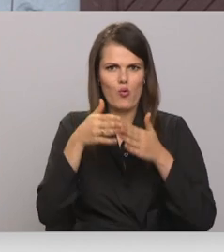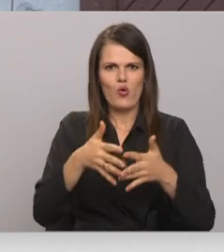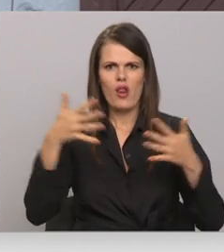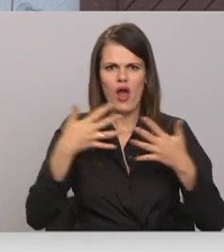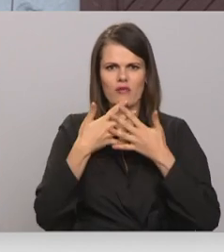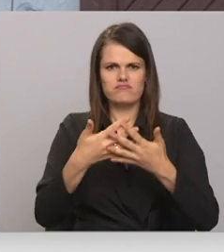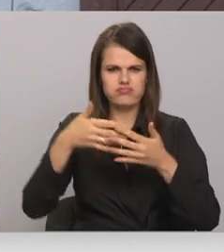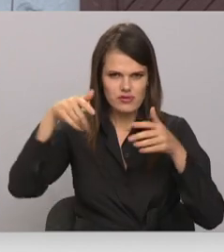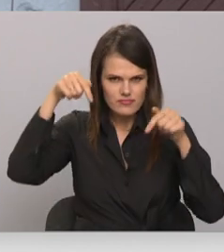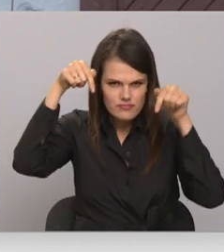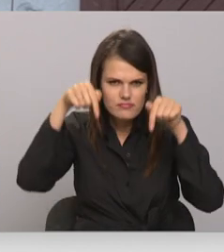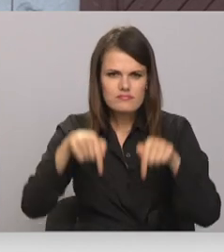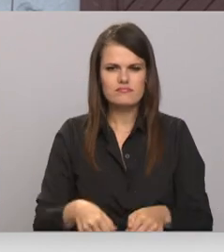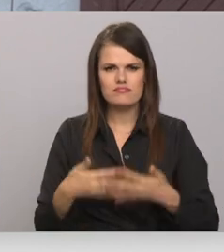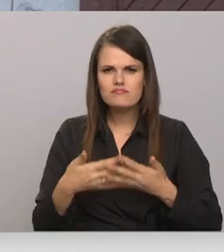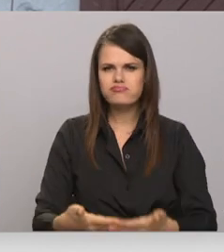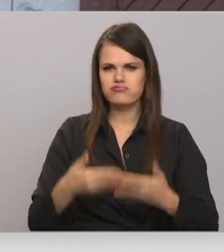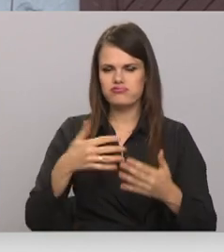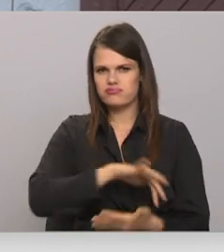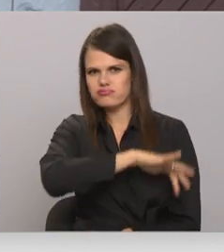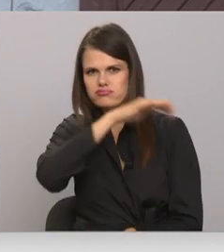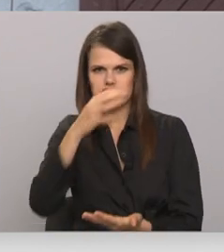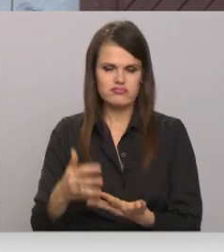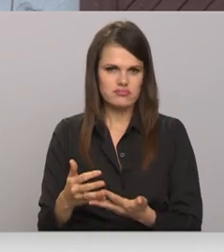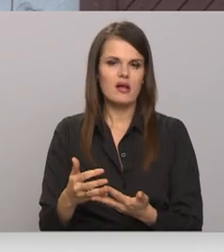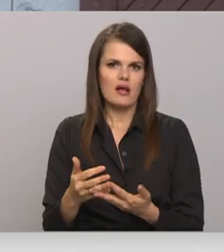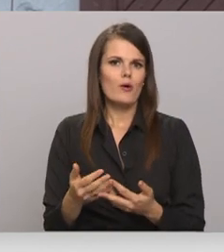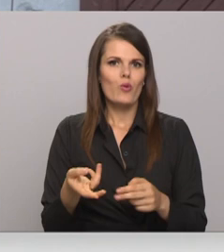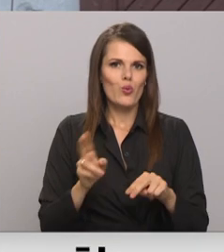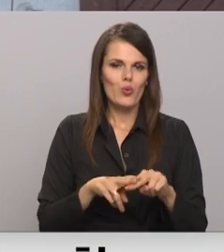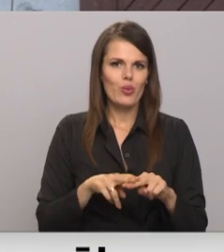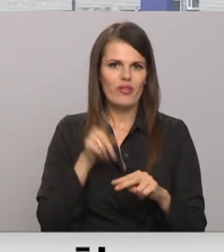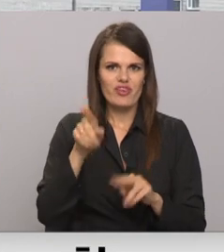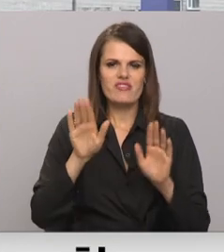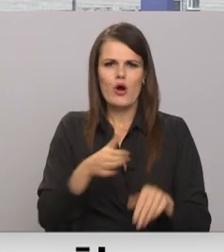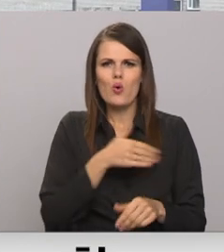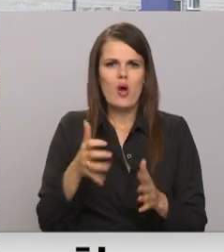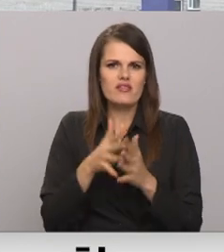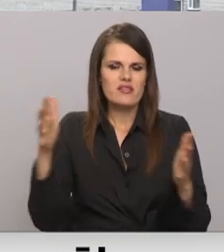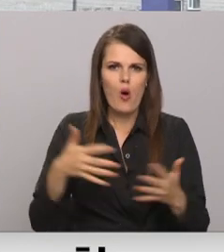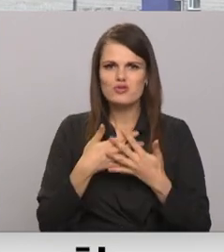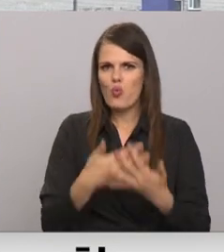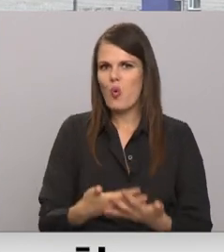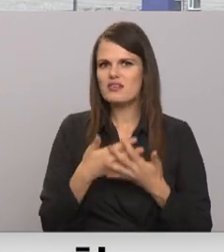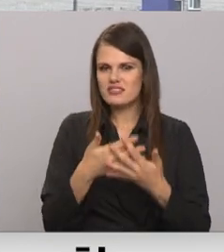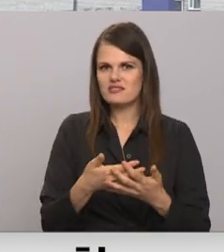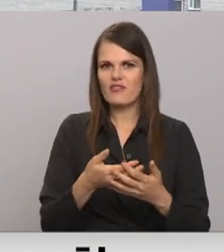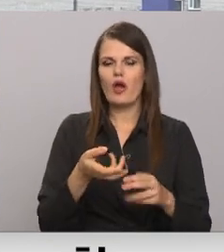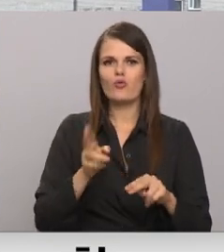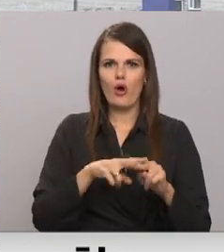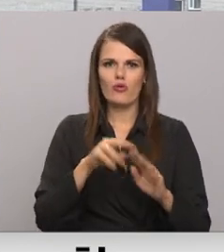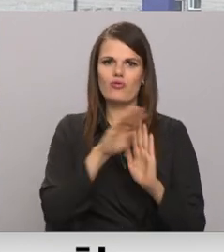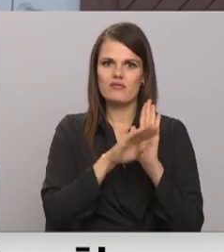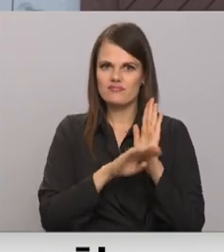kuģi, kas līdzī iet, ka kādreiz negāja tādi. Un viņi var ļoti daudz nozvejot. Un tas kvotas jau ir lielāk,